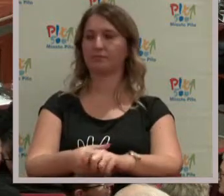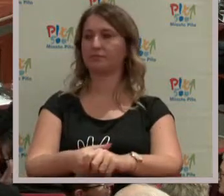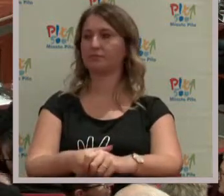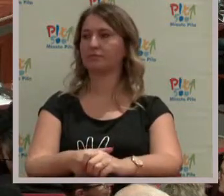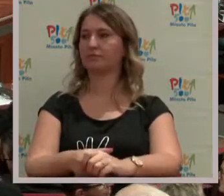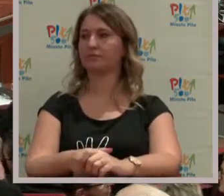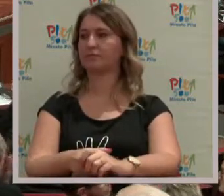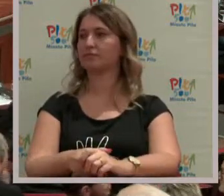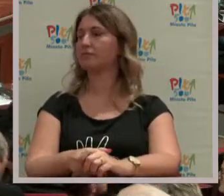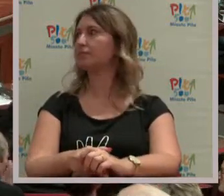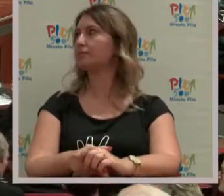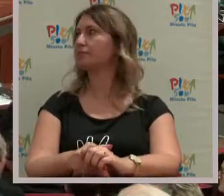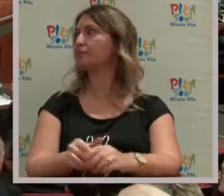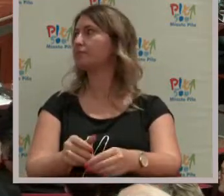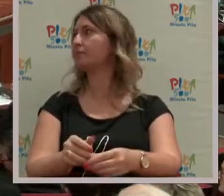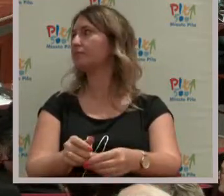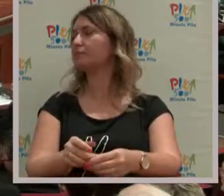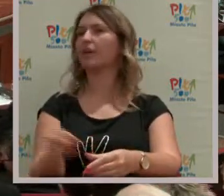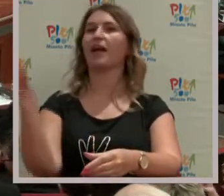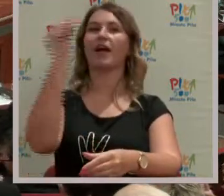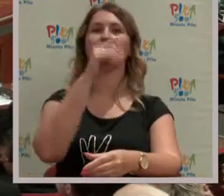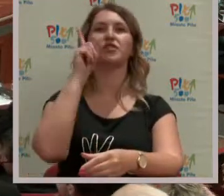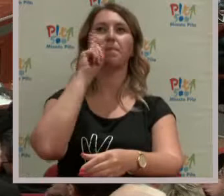Teraz widzę. Pan Przewodniczący Wójt-Zimierz Bzystrzycki, proszę bardzo.